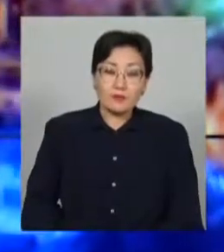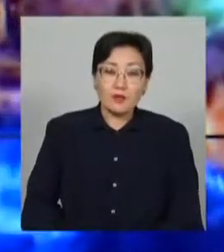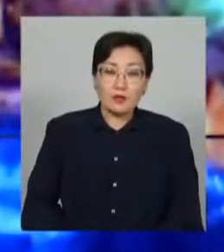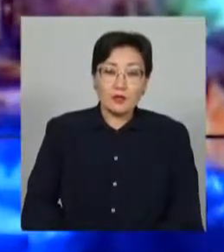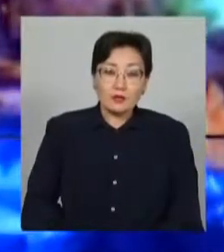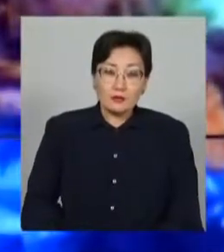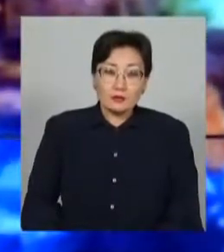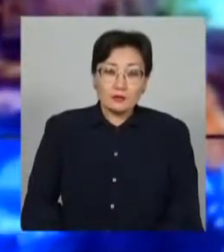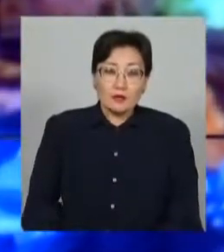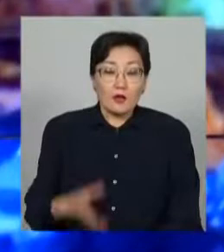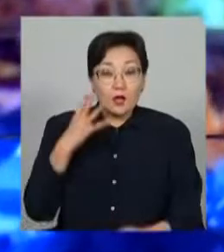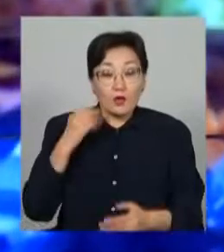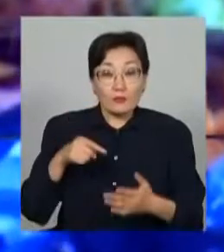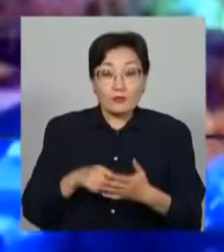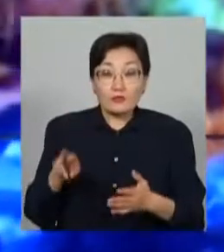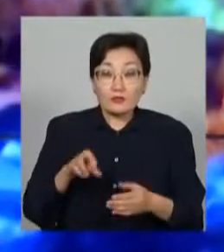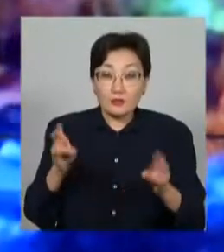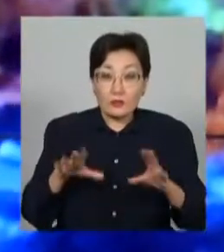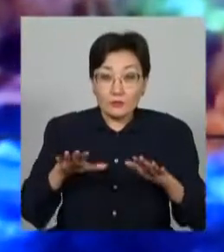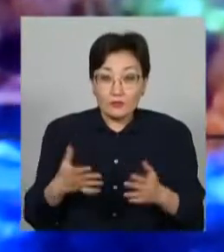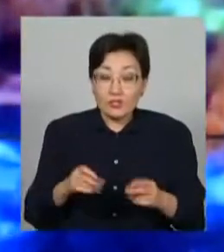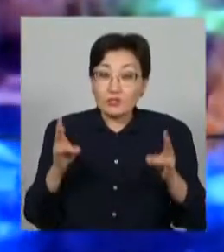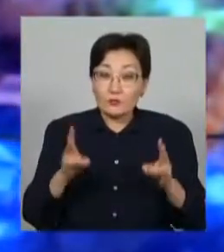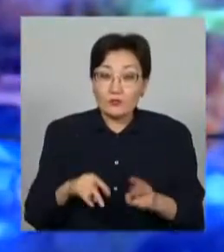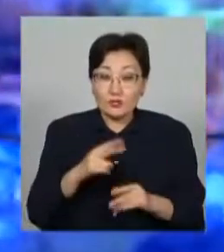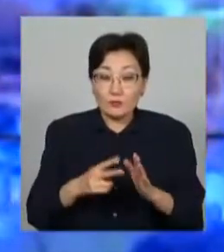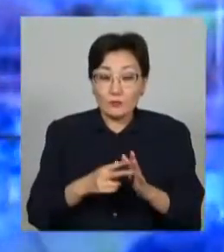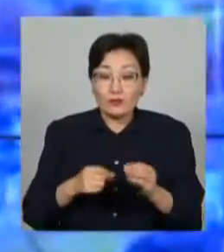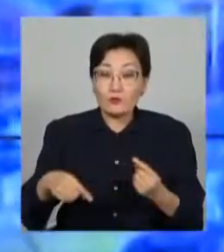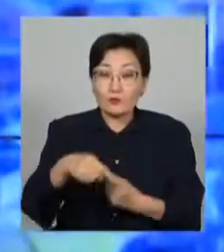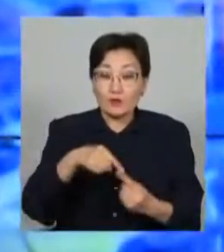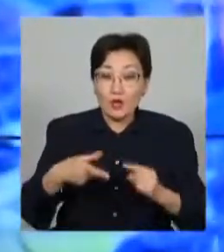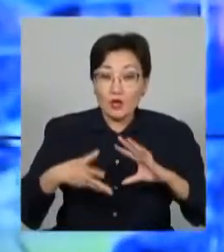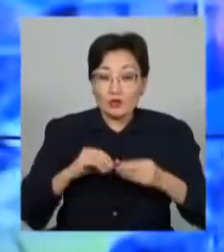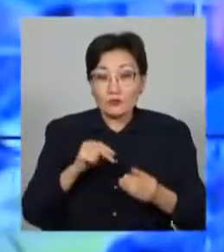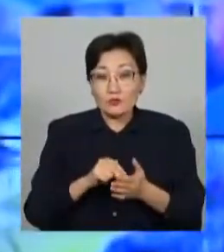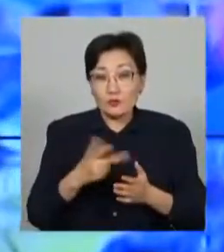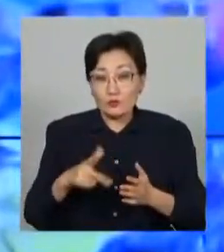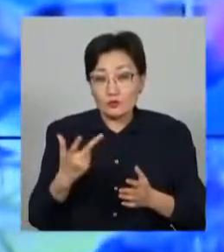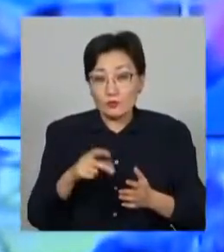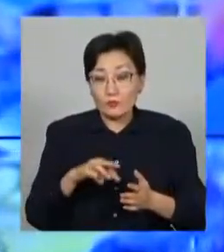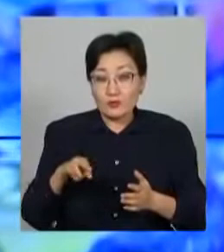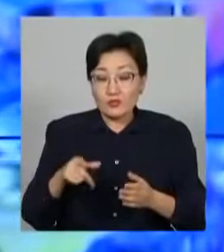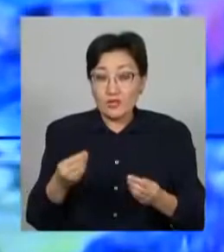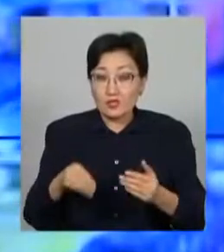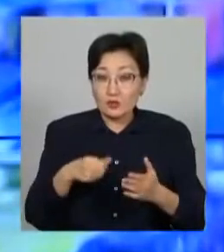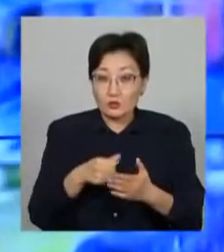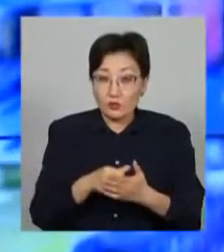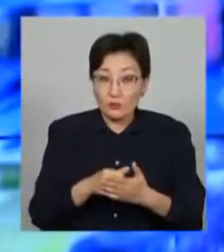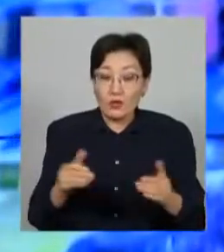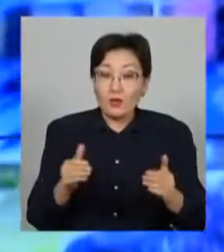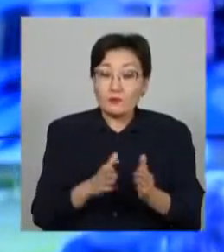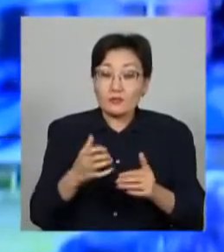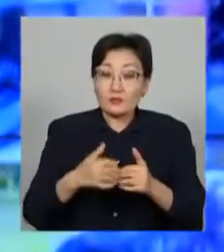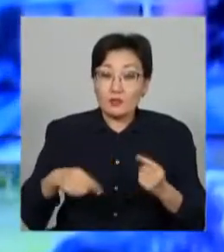Хабарымызды жалғастырамыз. Алматыдағы қаңтар оқиғасы кезінде зардап шеккен 17 кәсіпкерге жалпы құны 33 миллион теңге өтемақы төленді. Шағын және